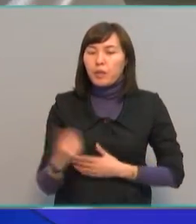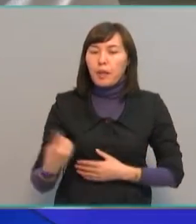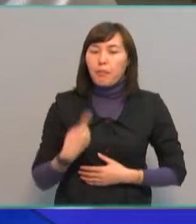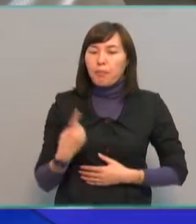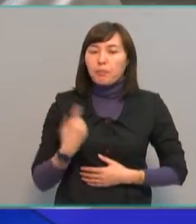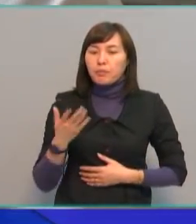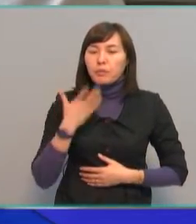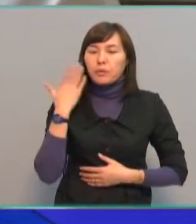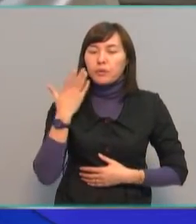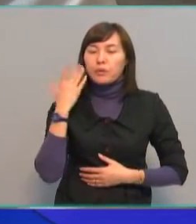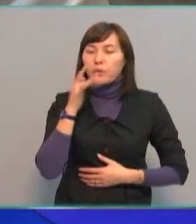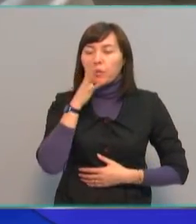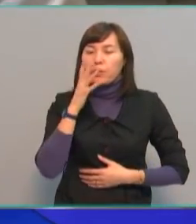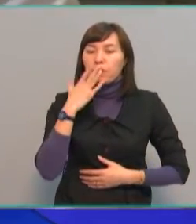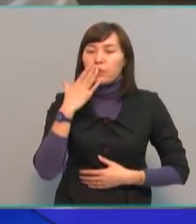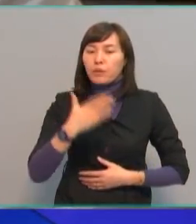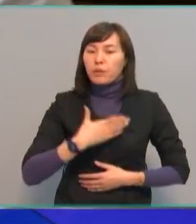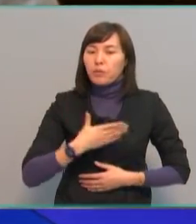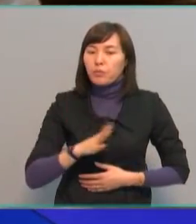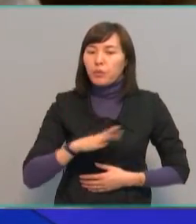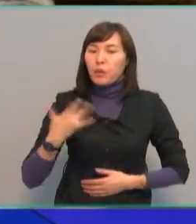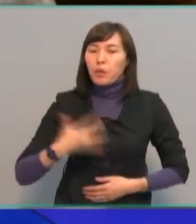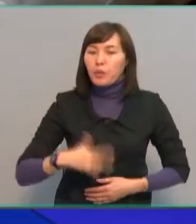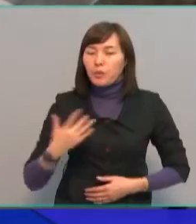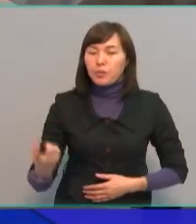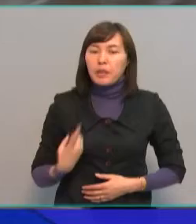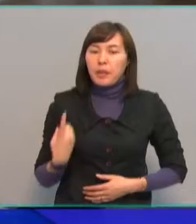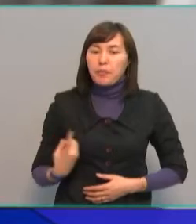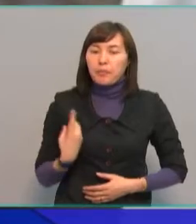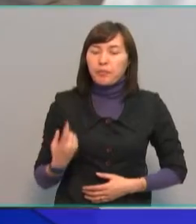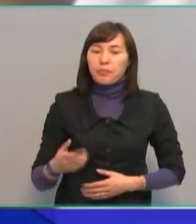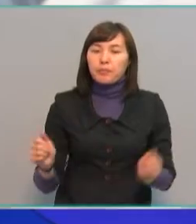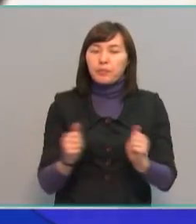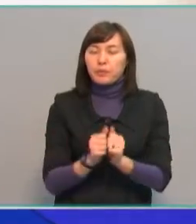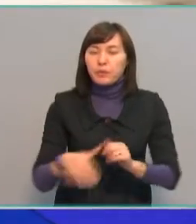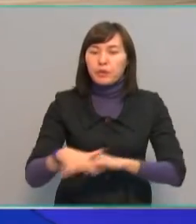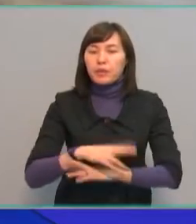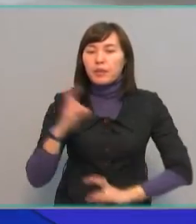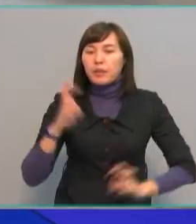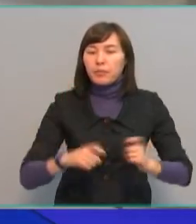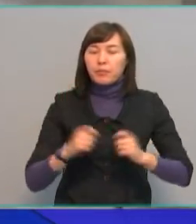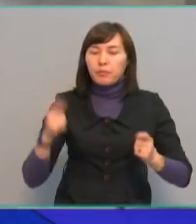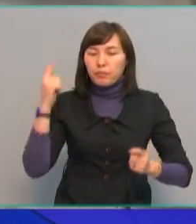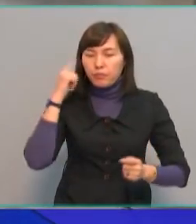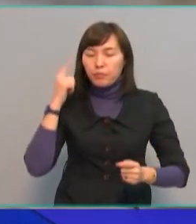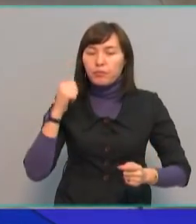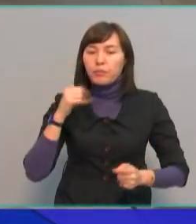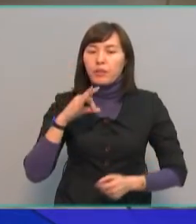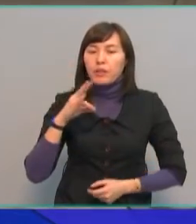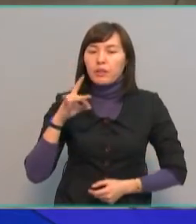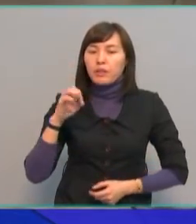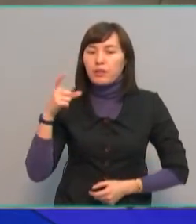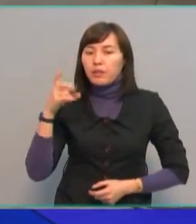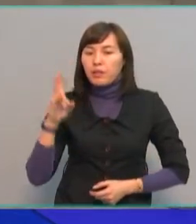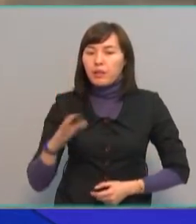ұстасы жастайынан өнерге құштар болып өсіпті. Домбыраның құлағында ойнайды. Жақын маңнан цех ашылды дегенде естігенде Мәдіханның